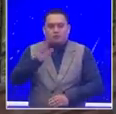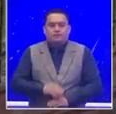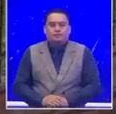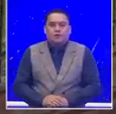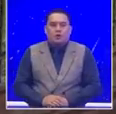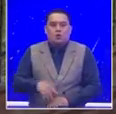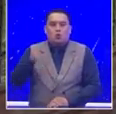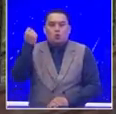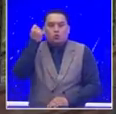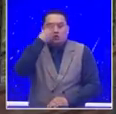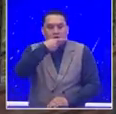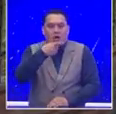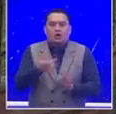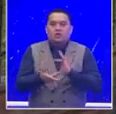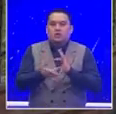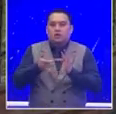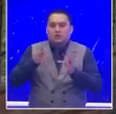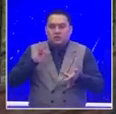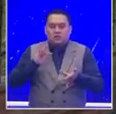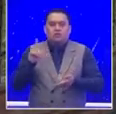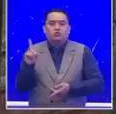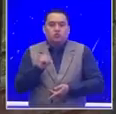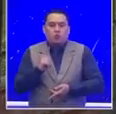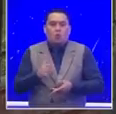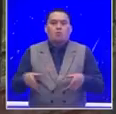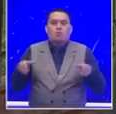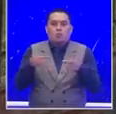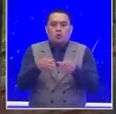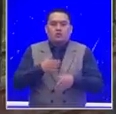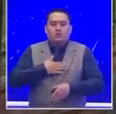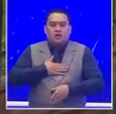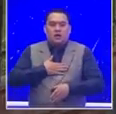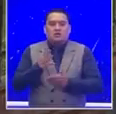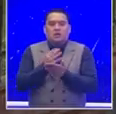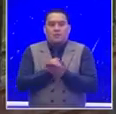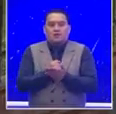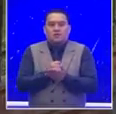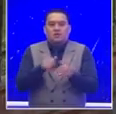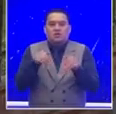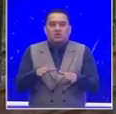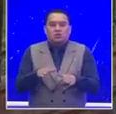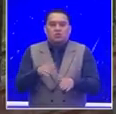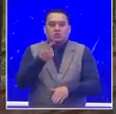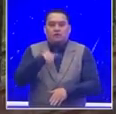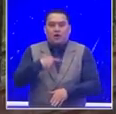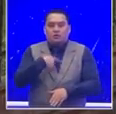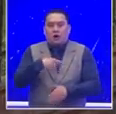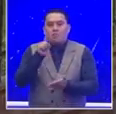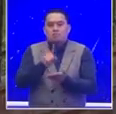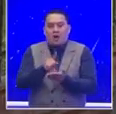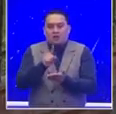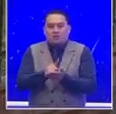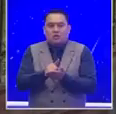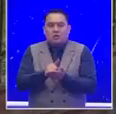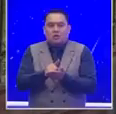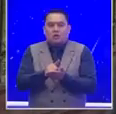воинских сборах из социальных сетей. Так как являюсь сержантом запаса, решил проявить свою, во-первых, обязанность, во-вторых,